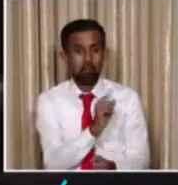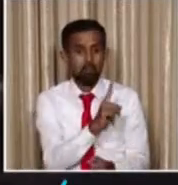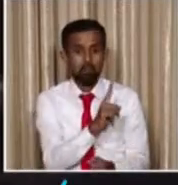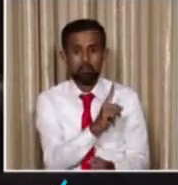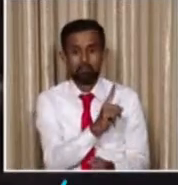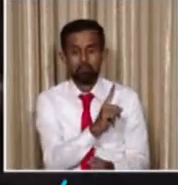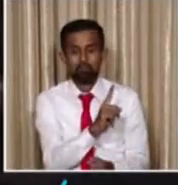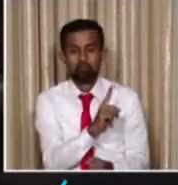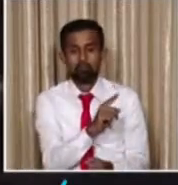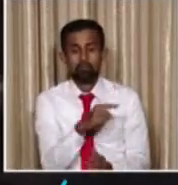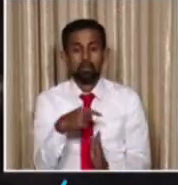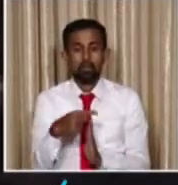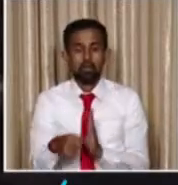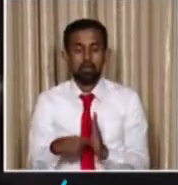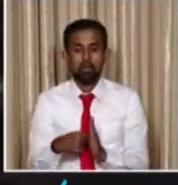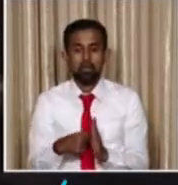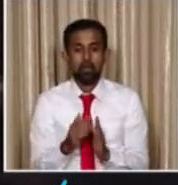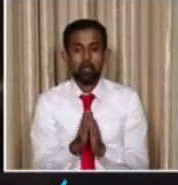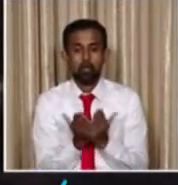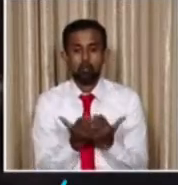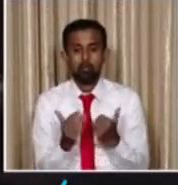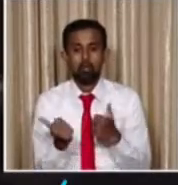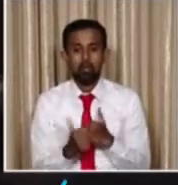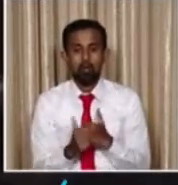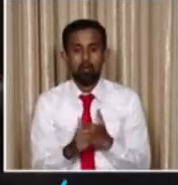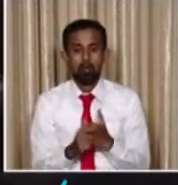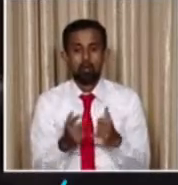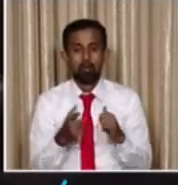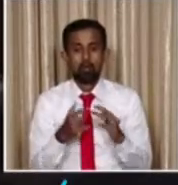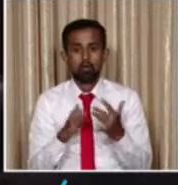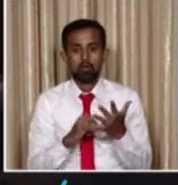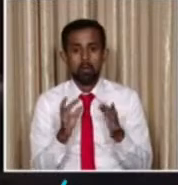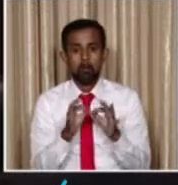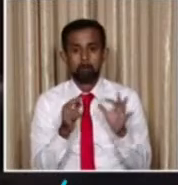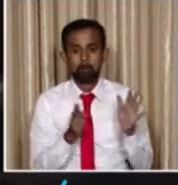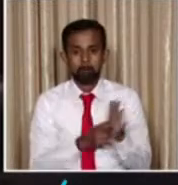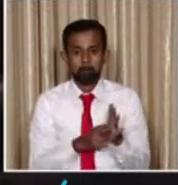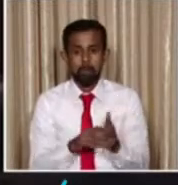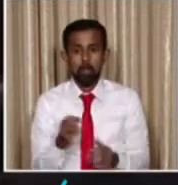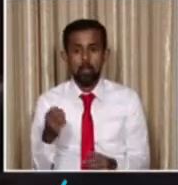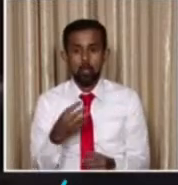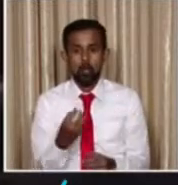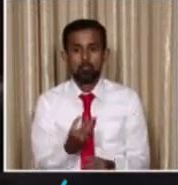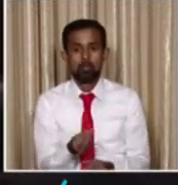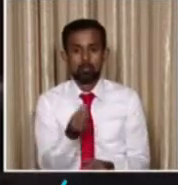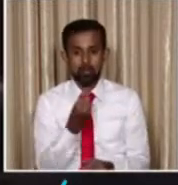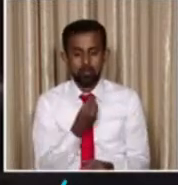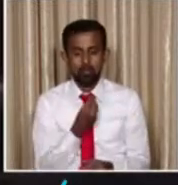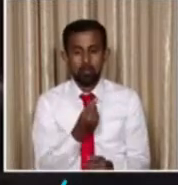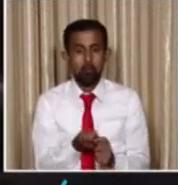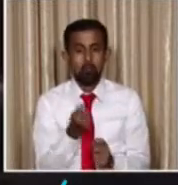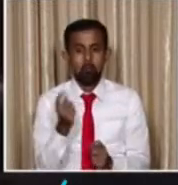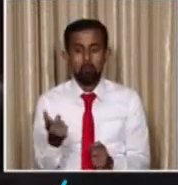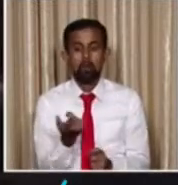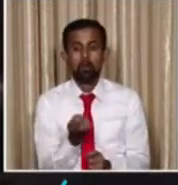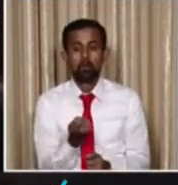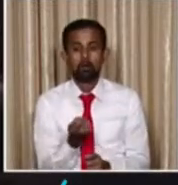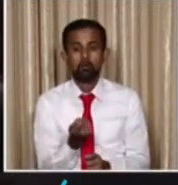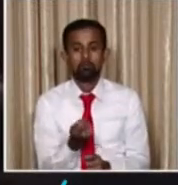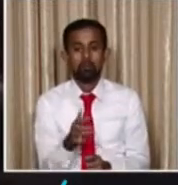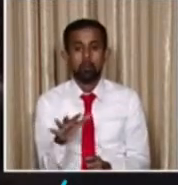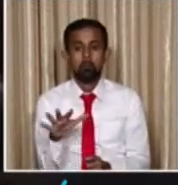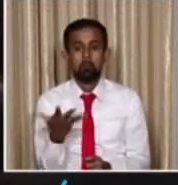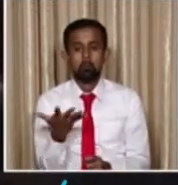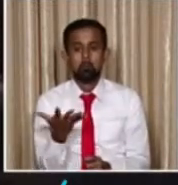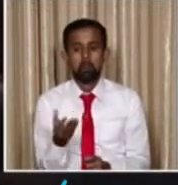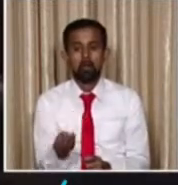පළවෙනිදාම මේ රටේ පොත් මුද්‍රණය කරද්දී ISBN නම්බරේ ගන්නකොට ගෙවන්න තිබිච්ච ගාස්තුව රුපියල්